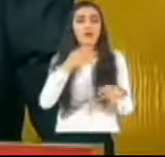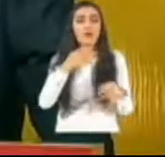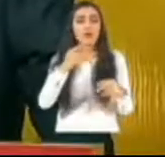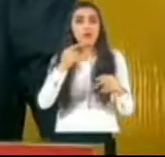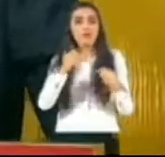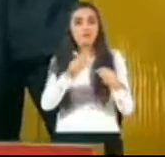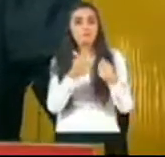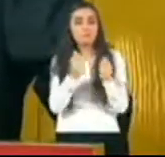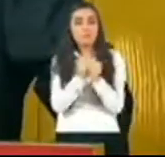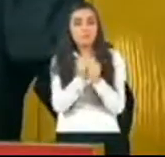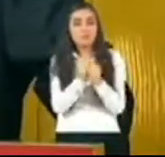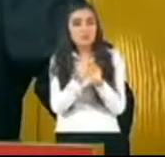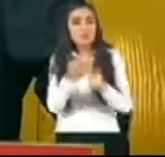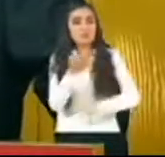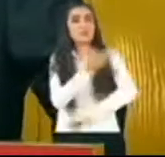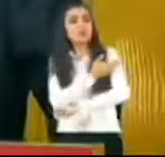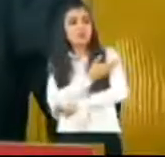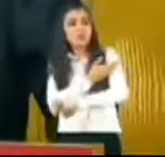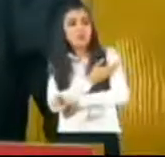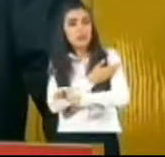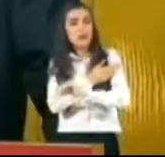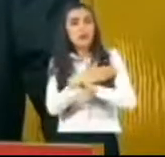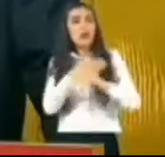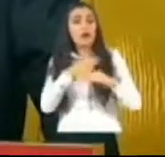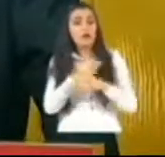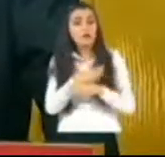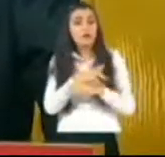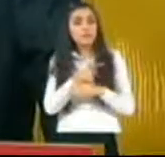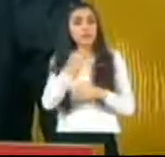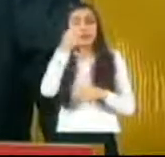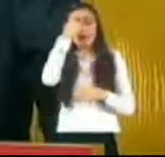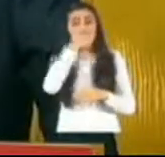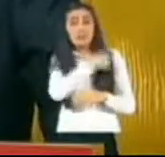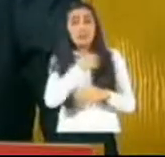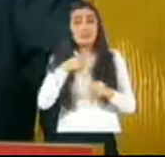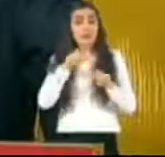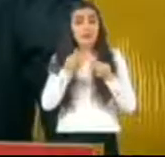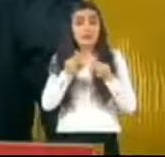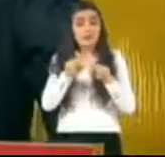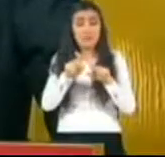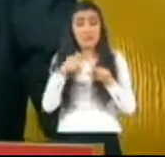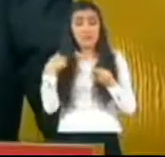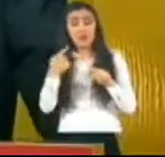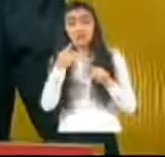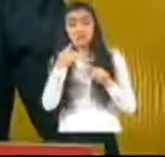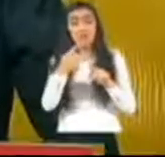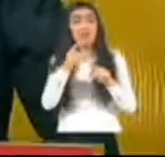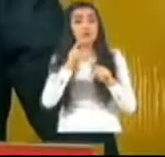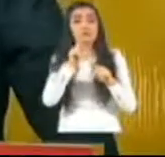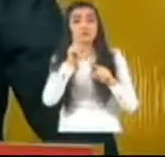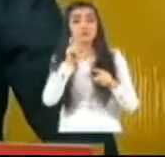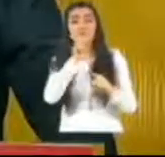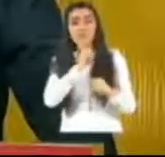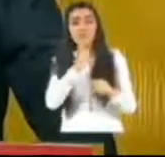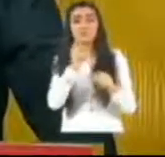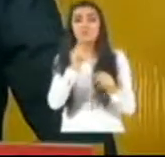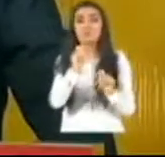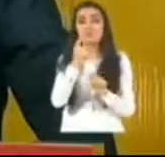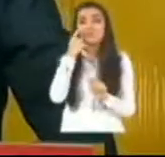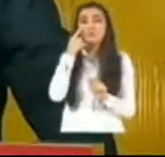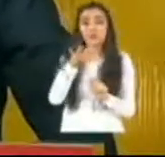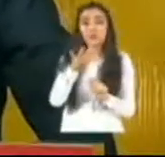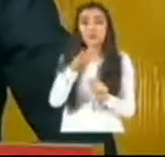birlik ülkeleri adeta Hristiyan kulübü gibi hareket etmekte bir sakınca